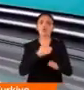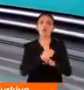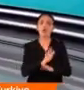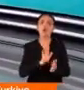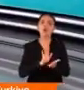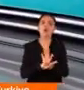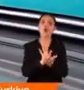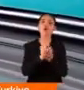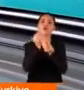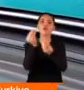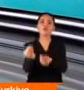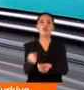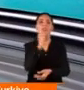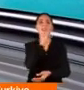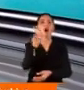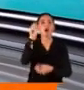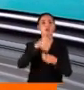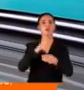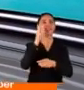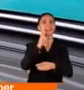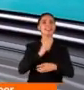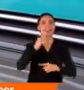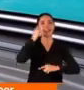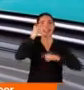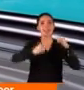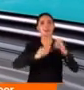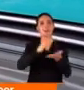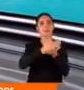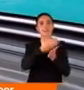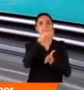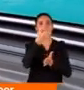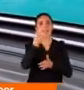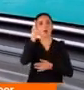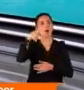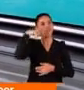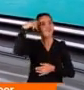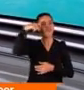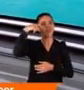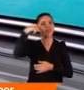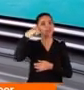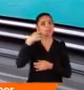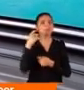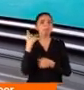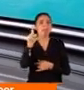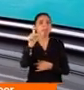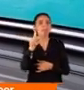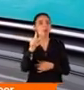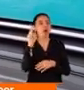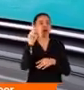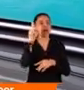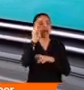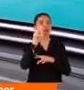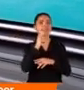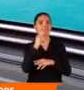Dürüstlüğün ödüllendirildiği yurt dışındaki zengin akrabadan miras haberi alınan o Yeşilçam filmlerini fazla iyimser buluyorsanız